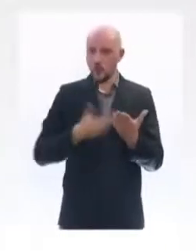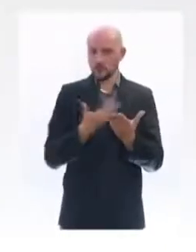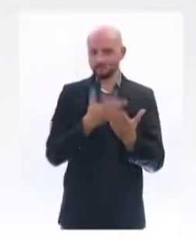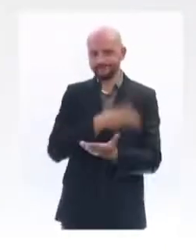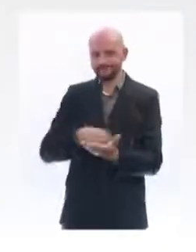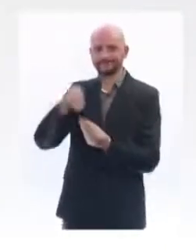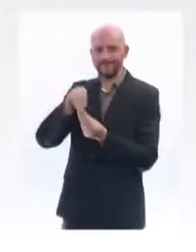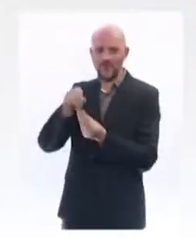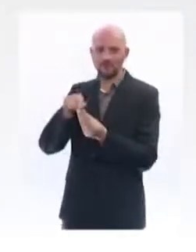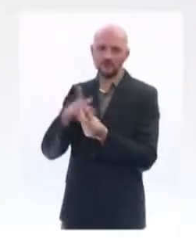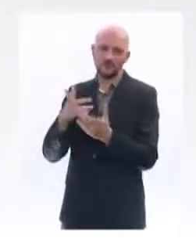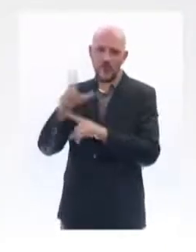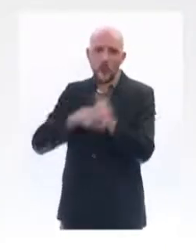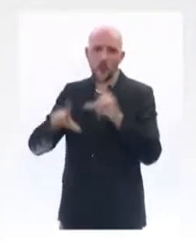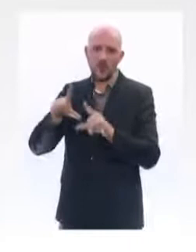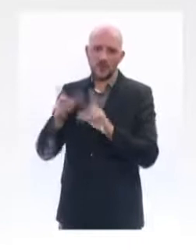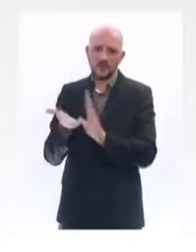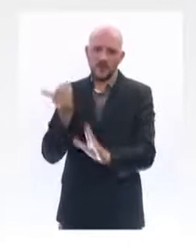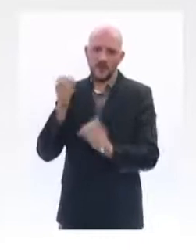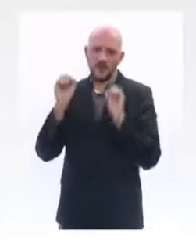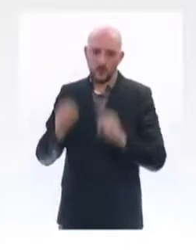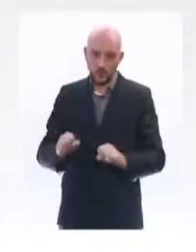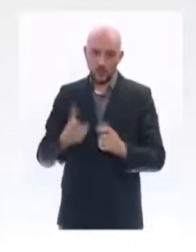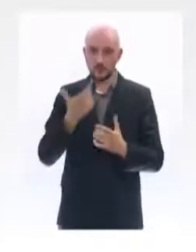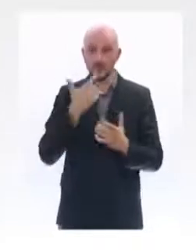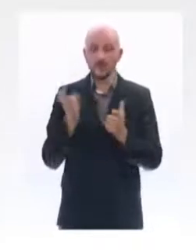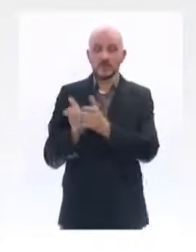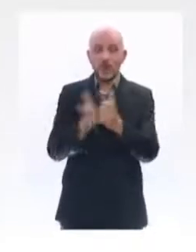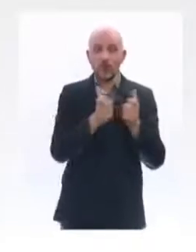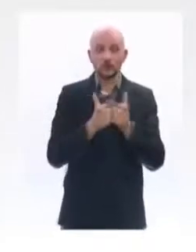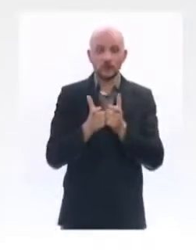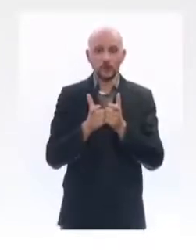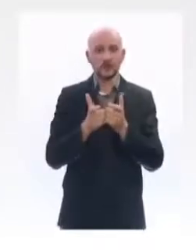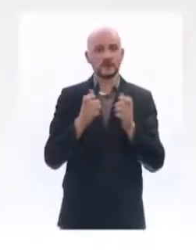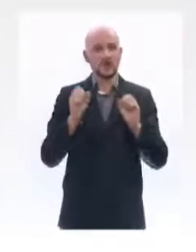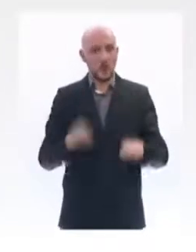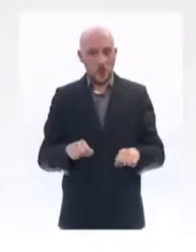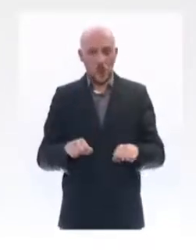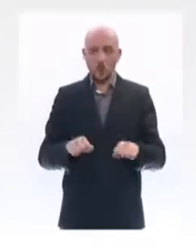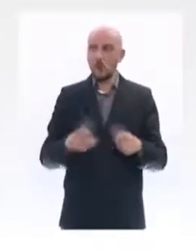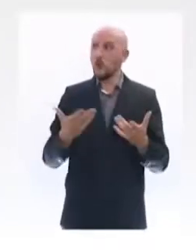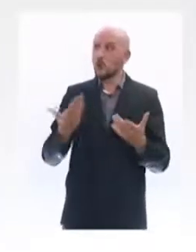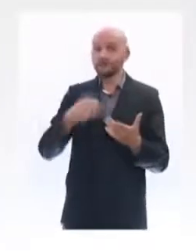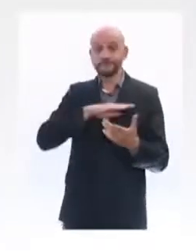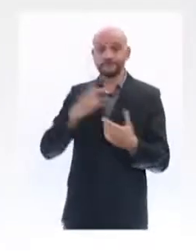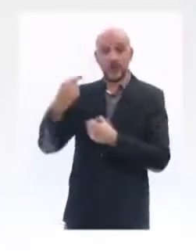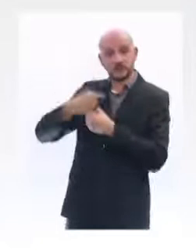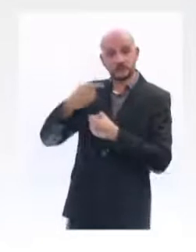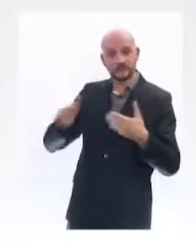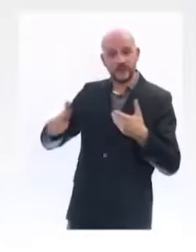bénéficiera aux entreprises de moins de 250 salariés choix si elles sont fermées administrativement à cause du confinement